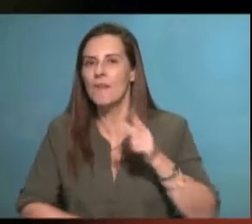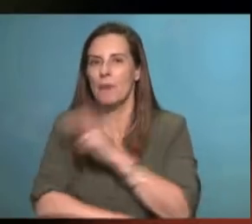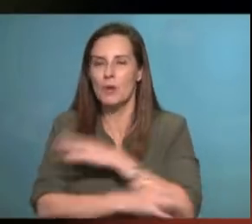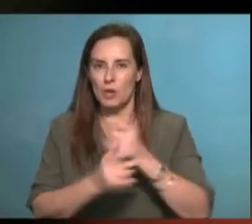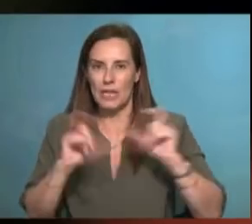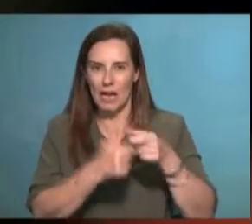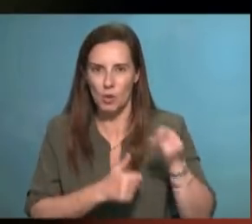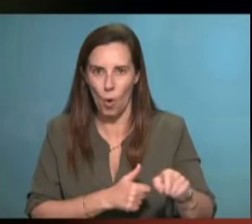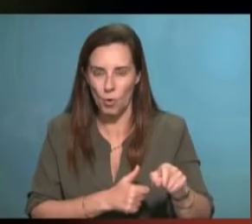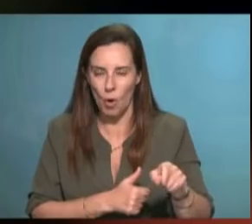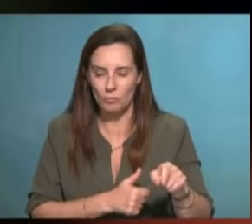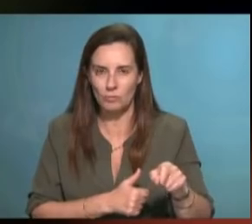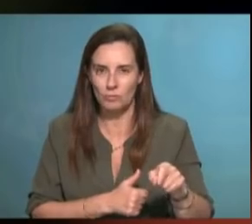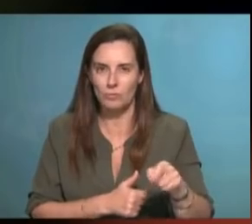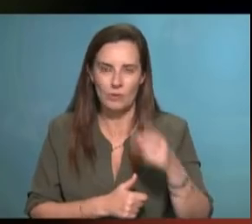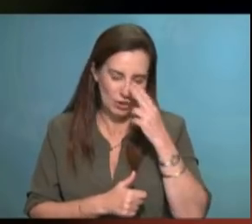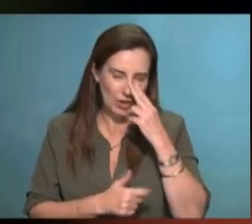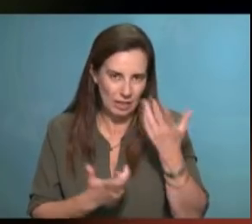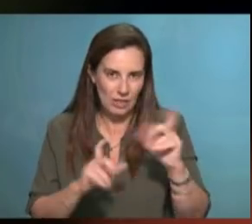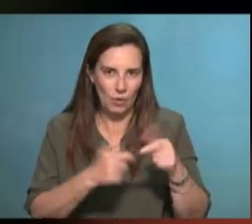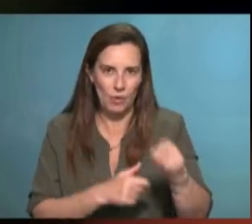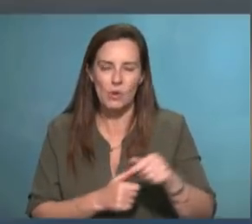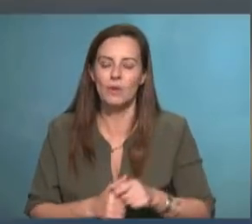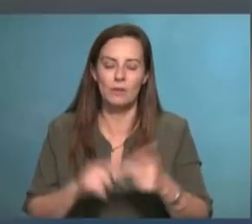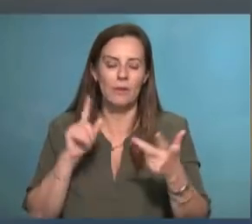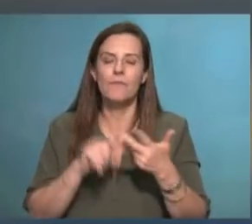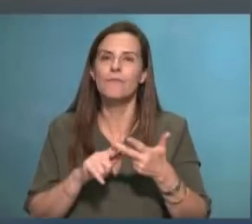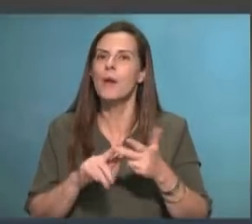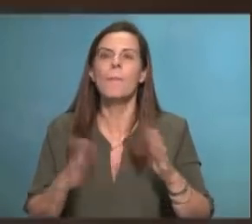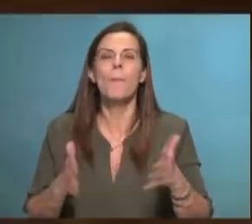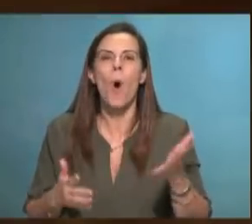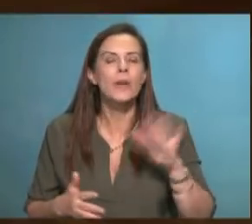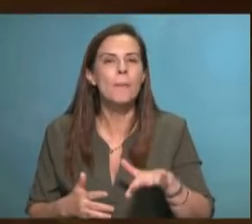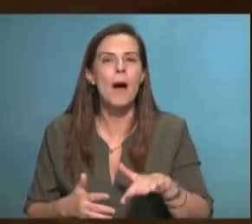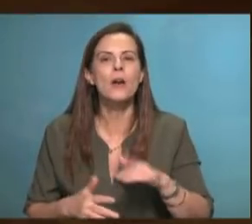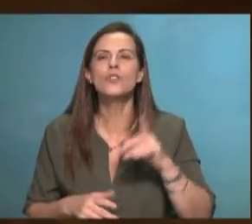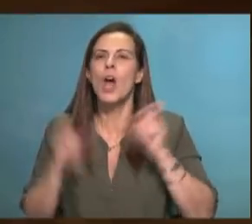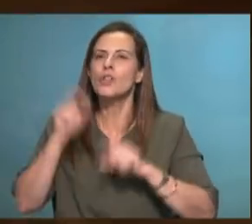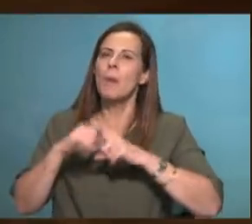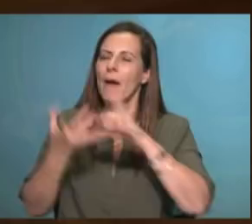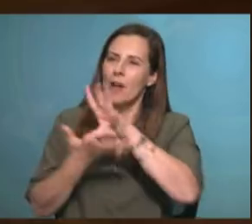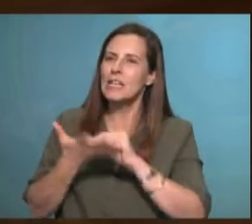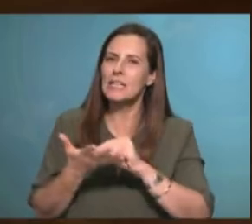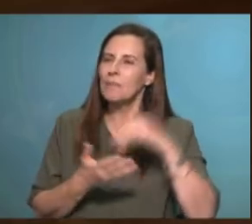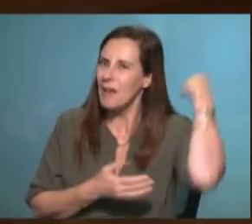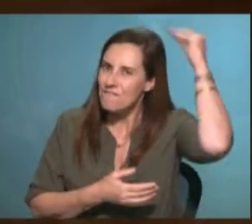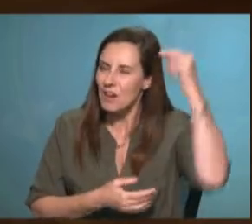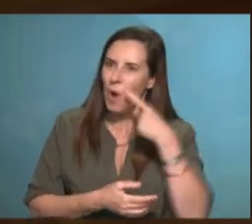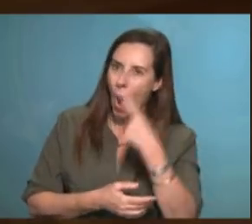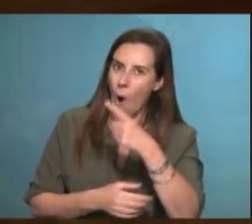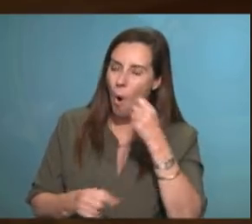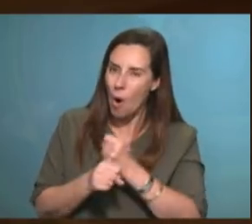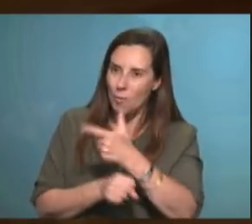שלו, בעת שהם ינסו ללכוד אותו. והחשש השלישי הוא מחקיינים, מפלסטינים שיבצעו פיגועי